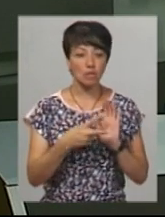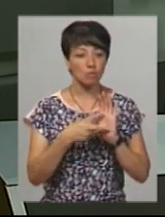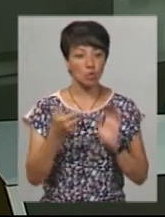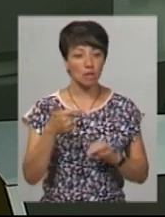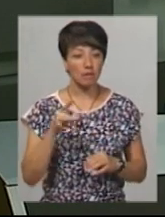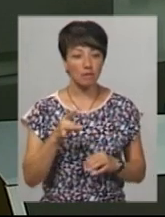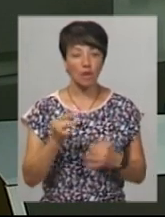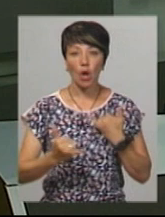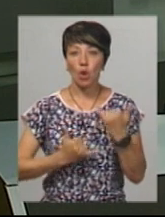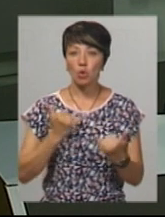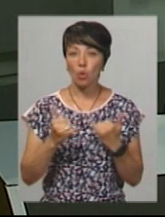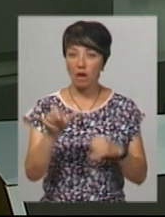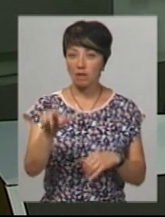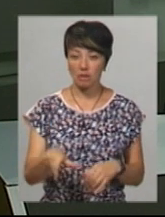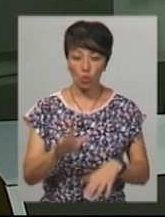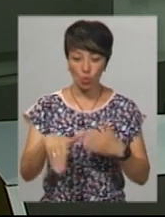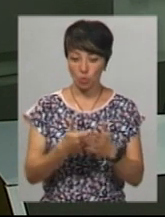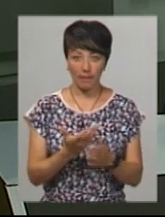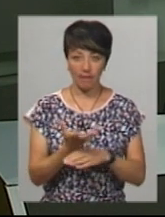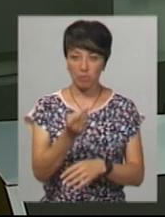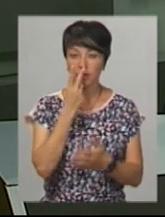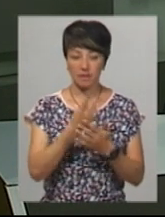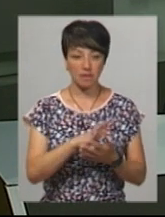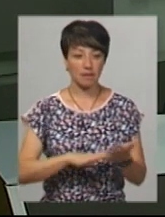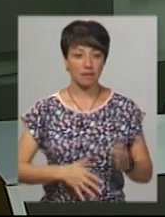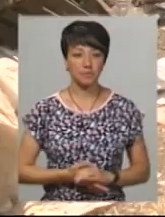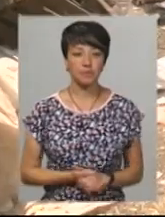2700 гривень, доглядальниці досі не виплатили. Чому? Дивіться в сюжеті.